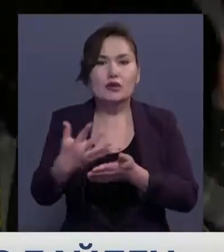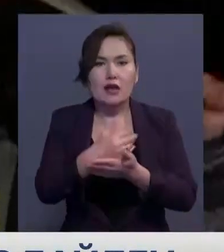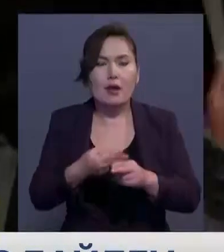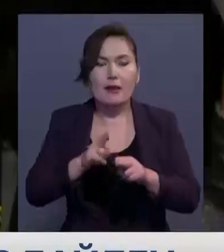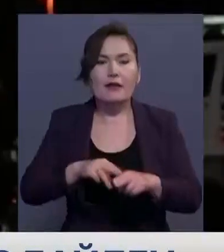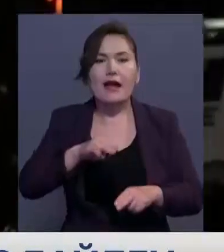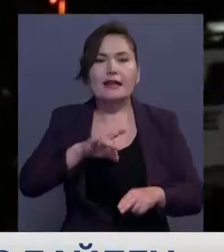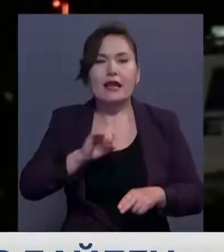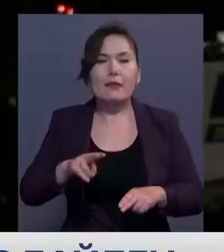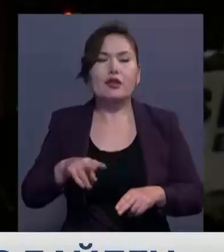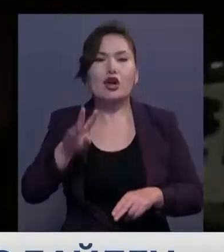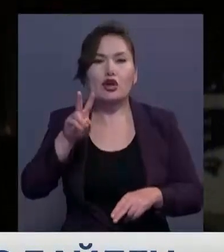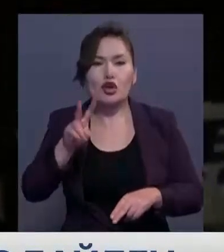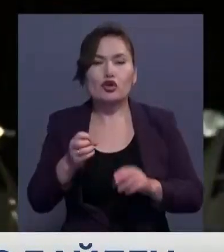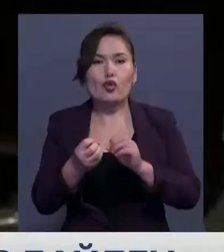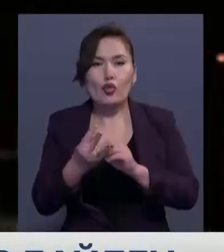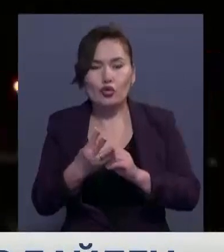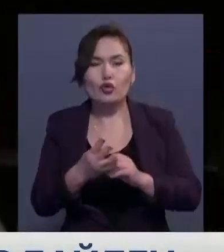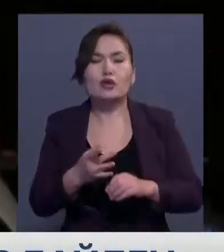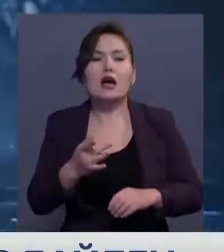небәрі 214 дауысқа ие болған.